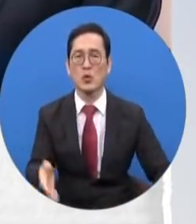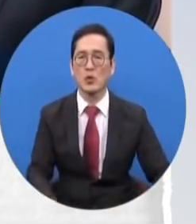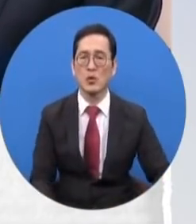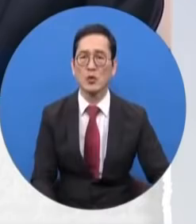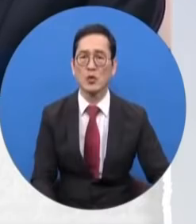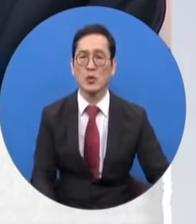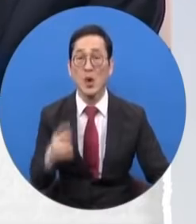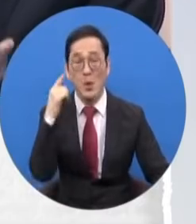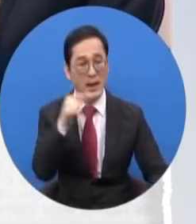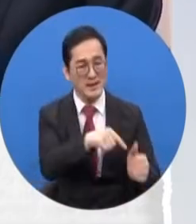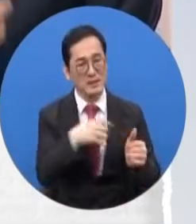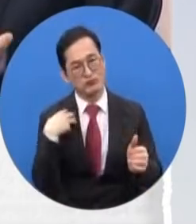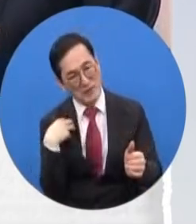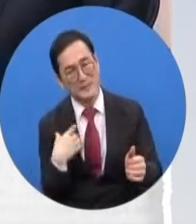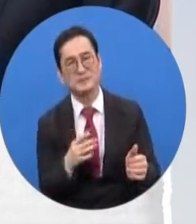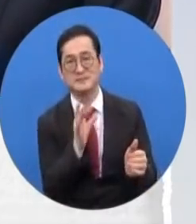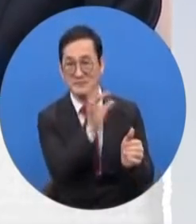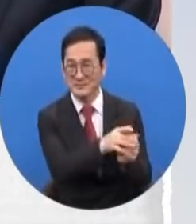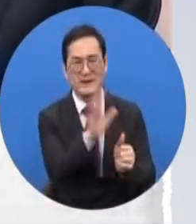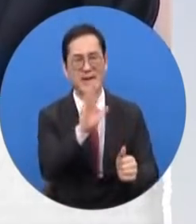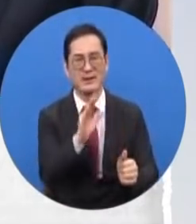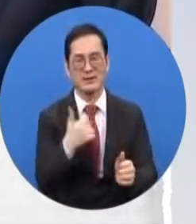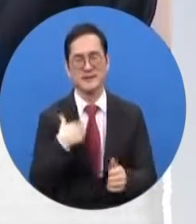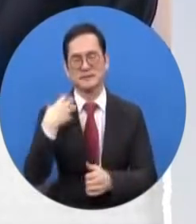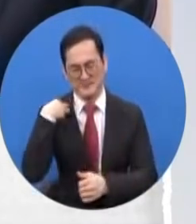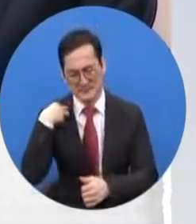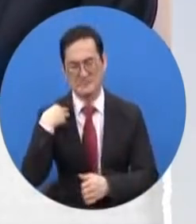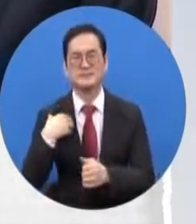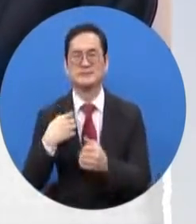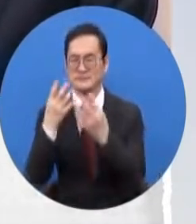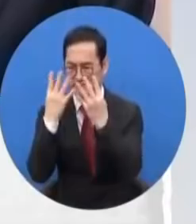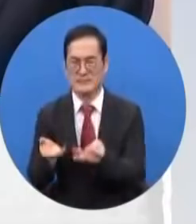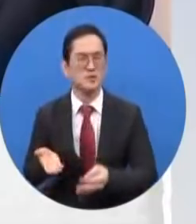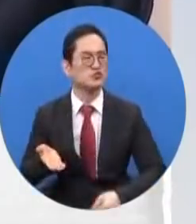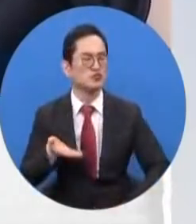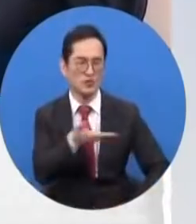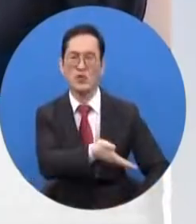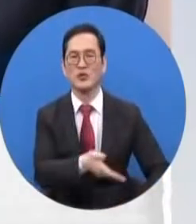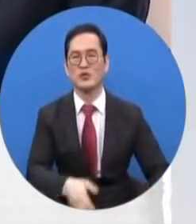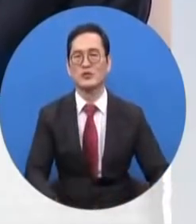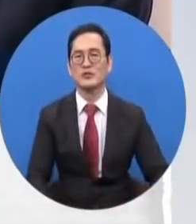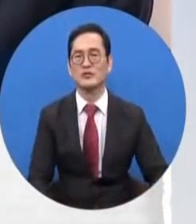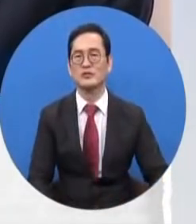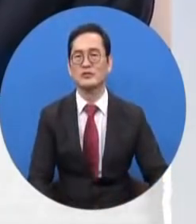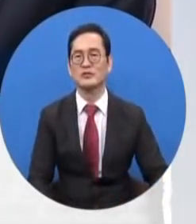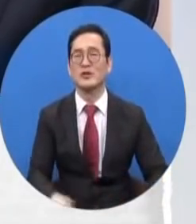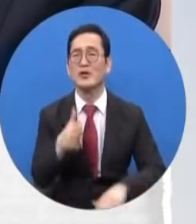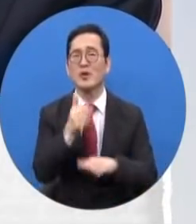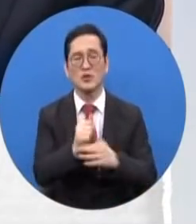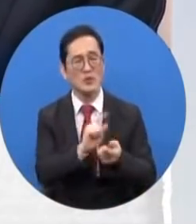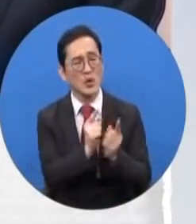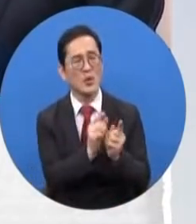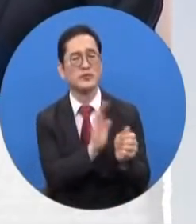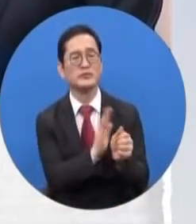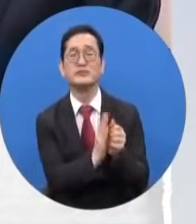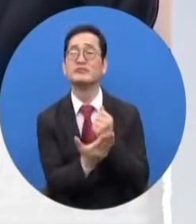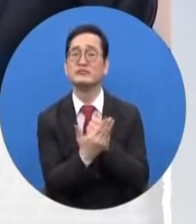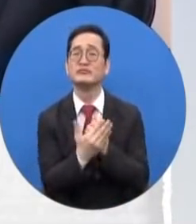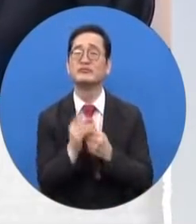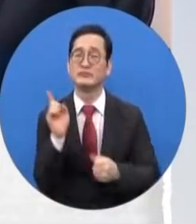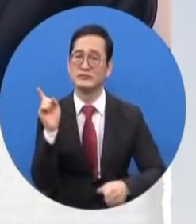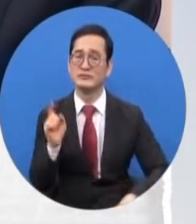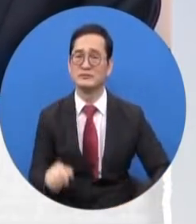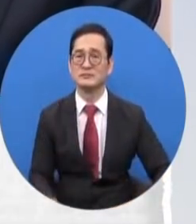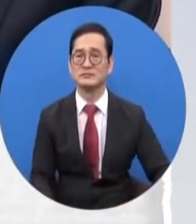그것이 현직 집권 세력의 정치적 배려고 미덕이고 그것이 협치고 그것이 통합인 겁니다. 그럼 당연히 다음